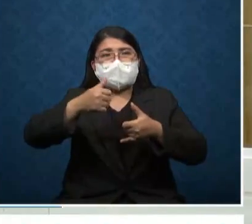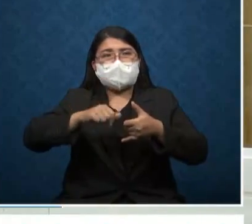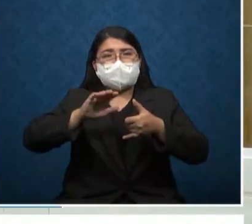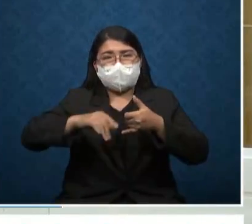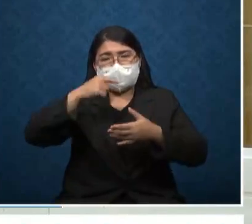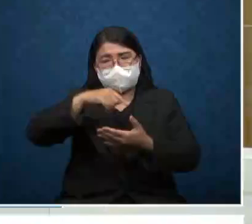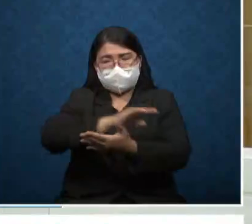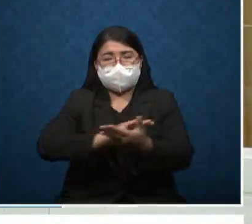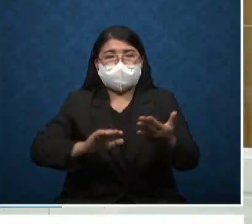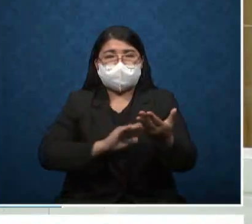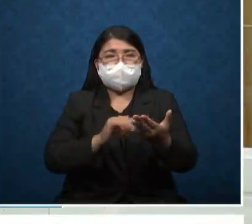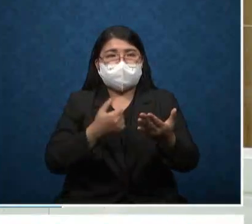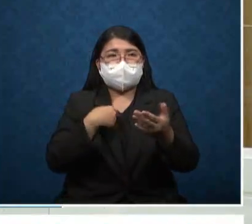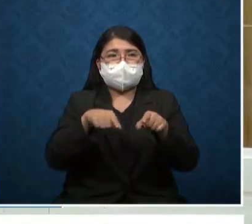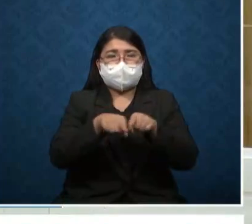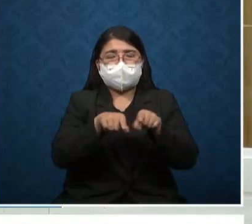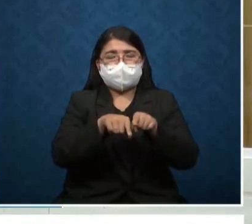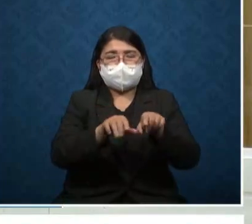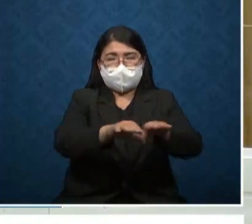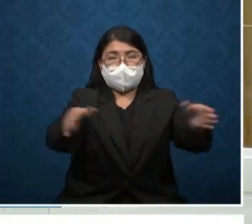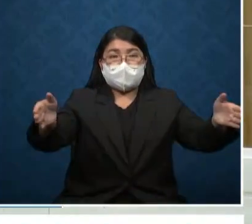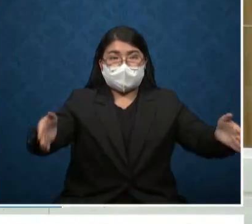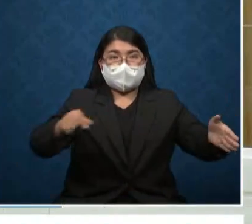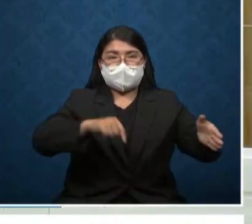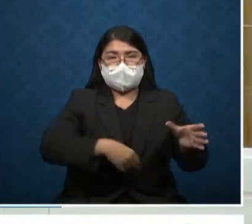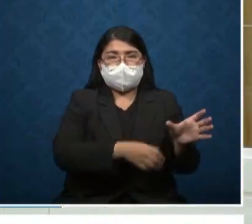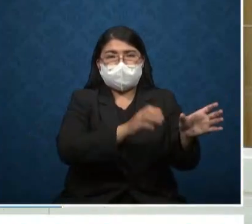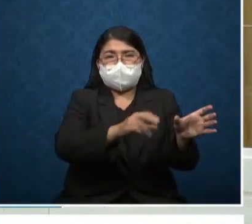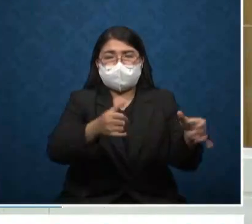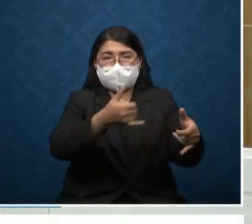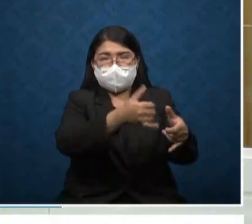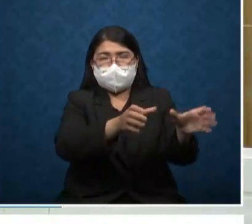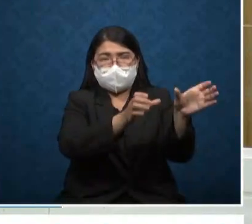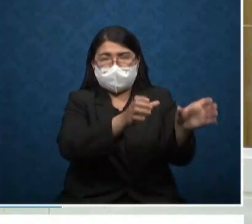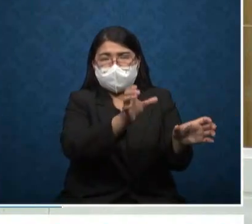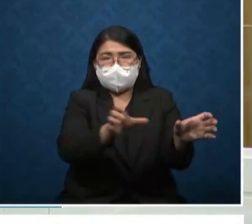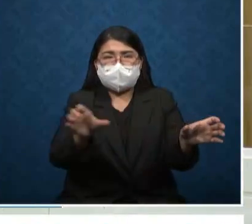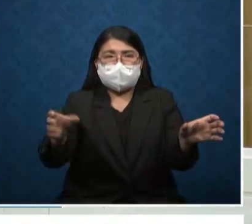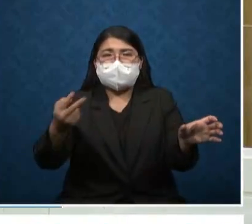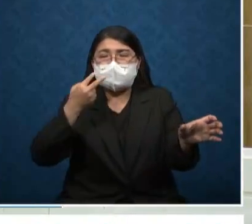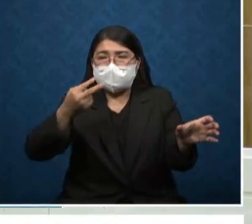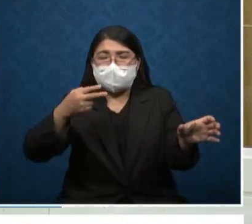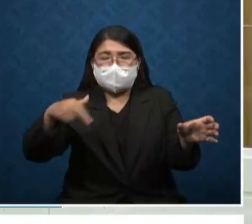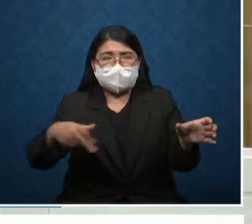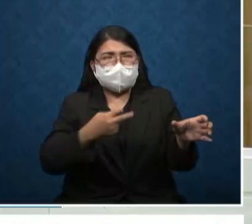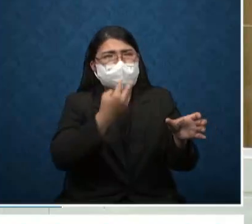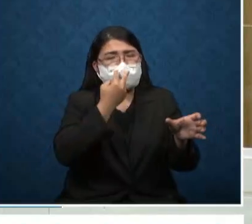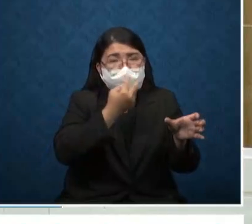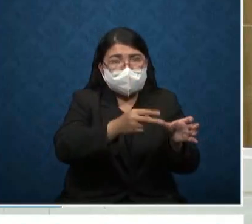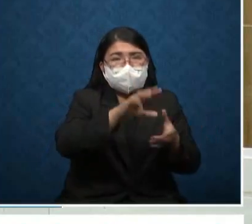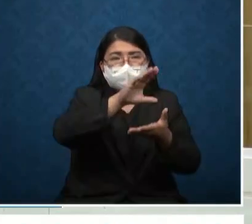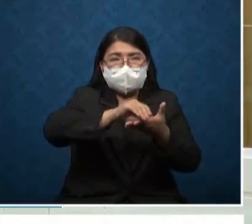ั่นเลยคตอยางท